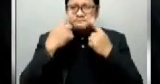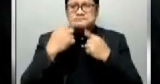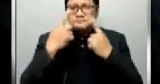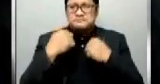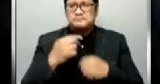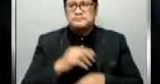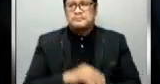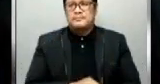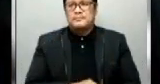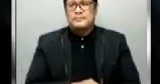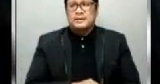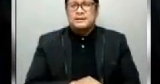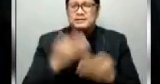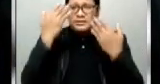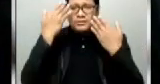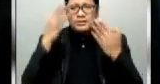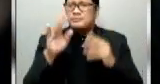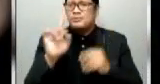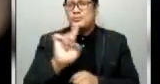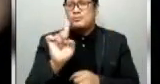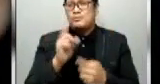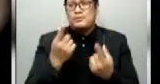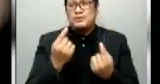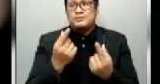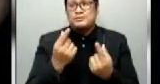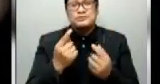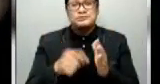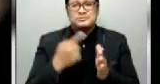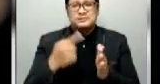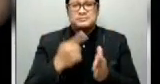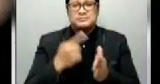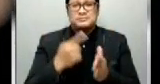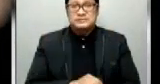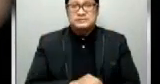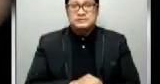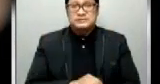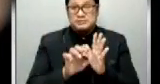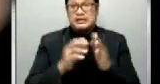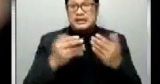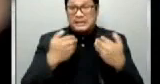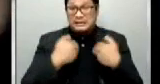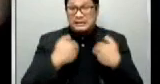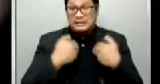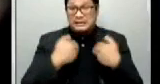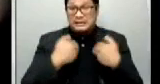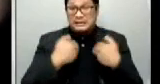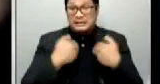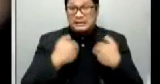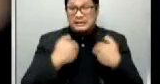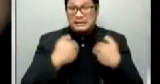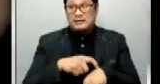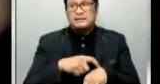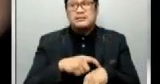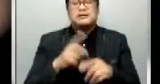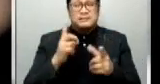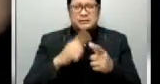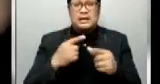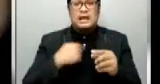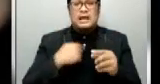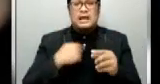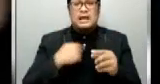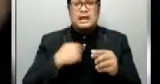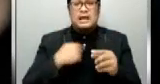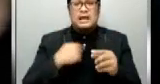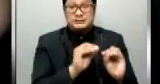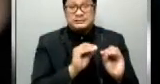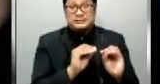alam kung anong gagawin ko minsan. Pag may time ako, tinuturuan ko siya o on call